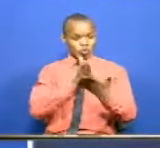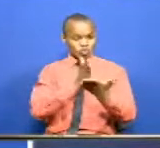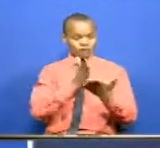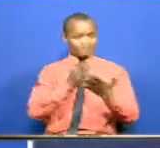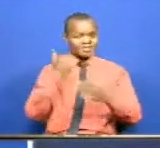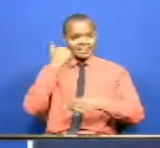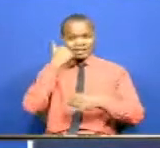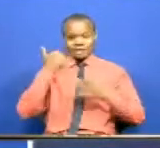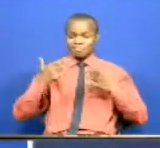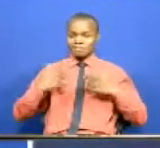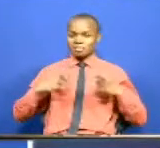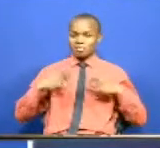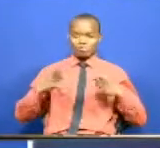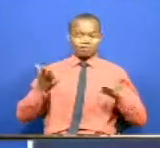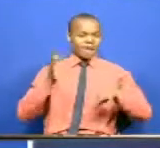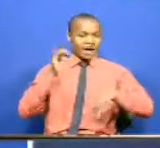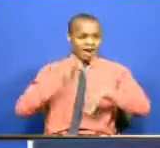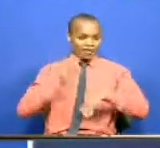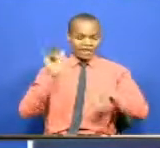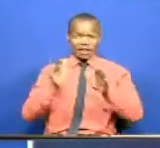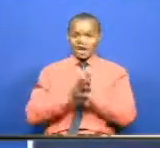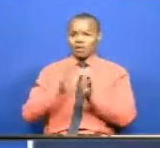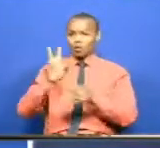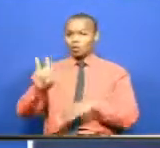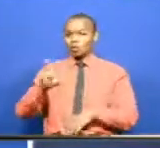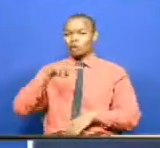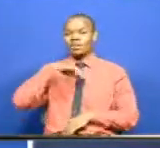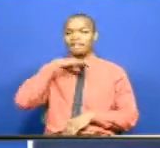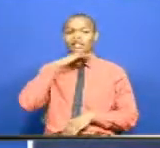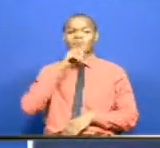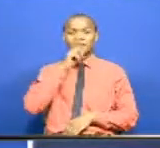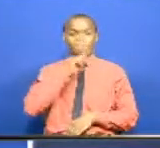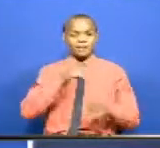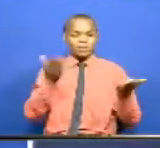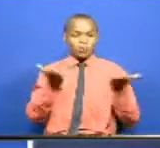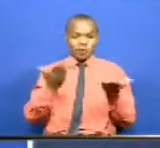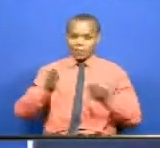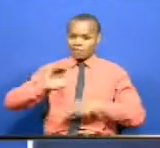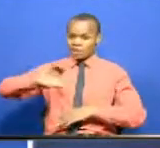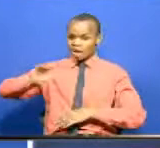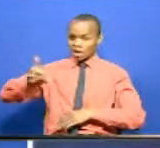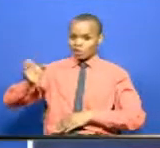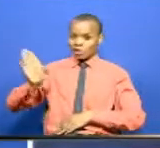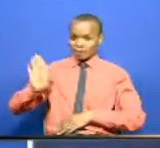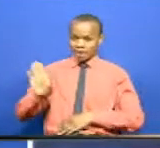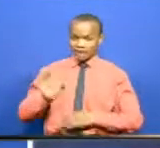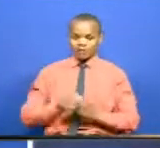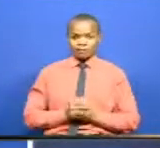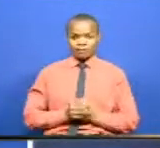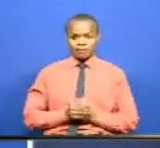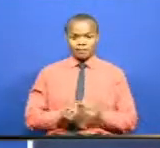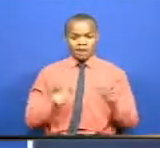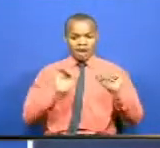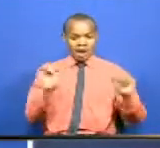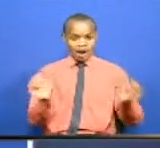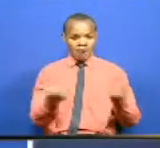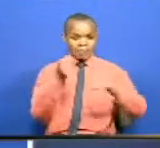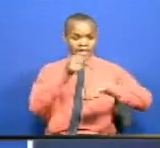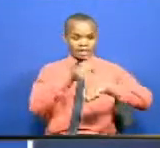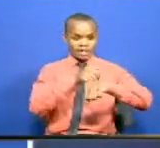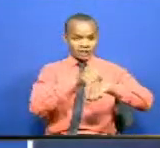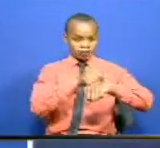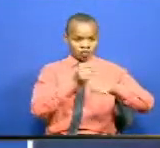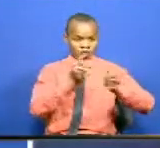wagonjwa wawili, mtazamaji, kufariki katika hospitali ya rufaa ya kaunti ya Baringo. Haya najiri huku chama cha maafisa wa